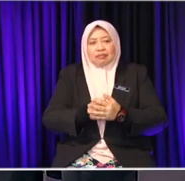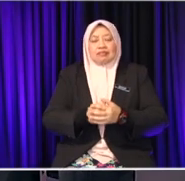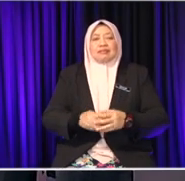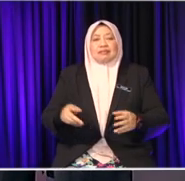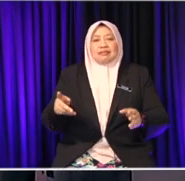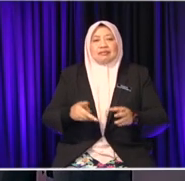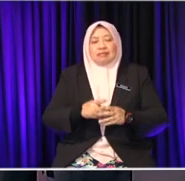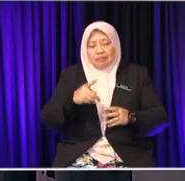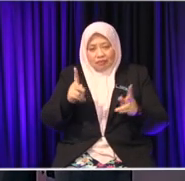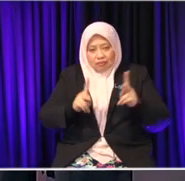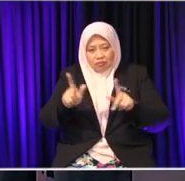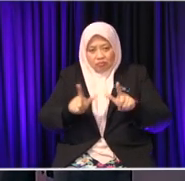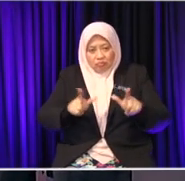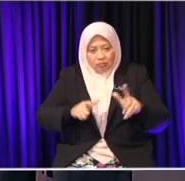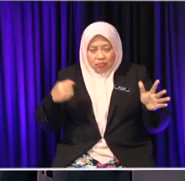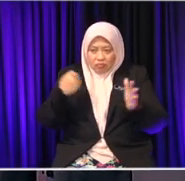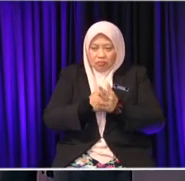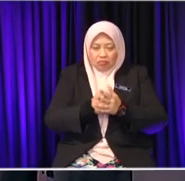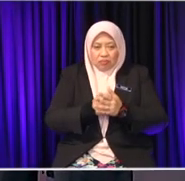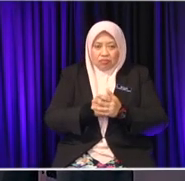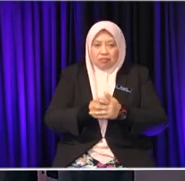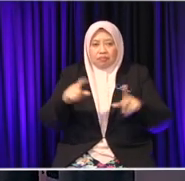menyebarkan perjalanan